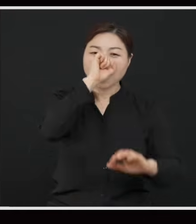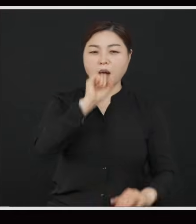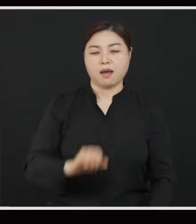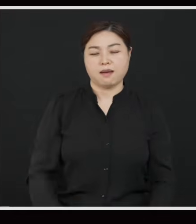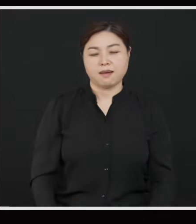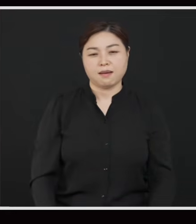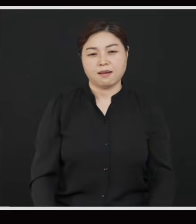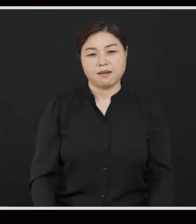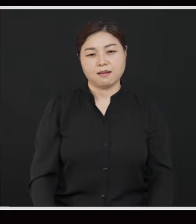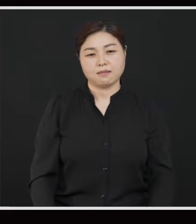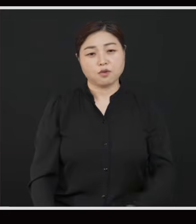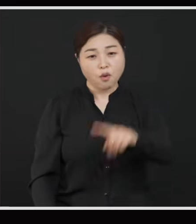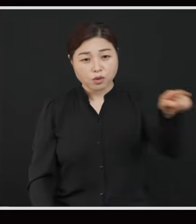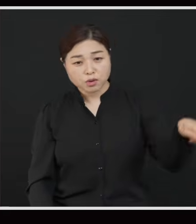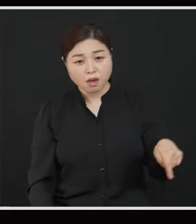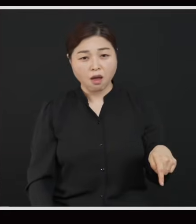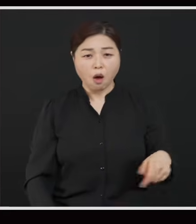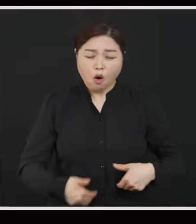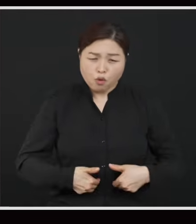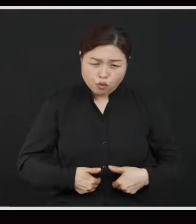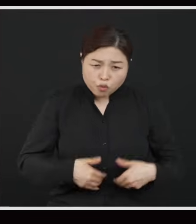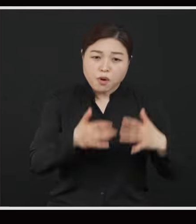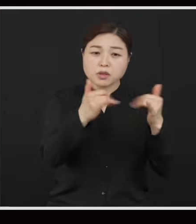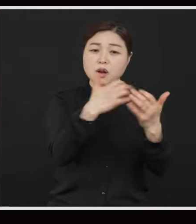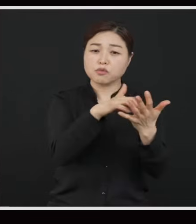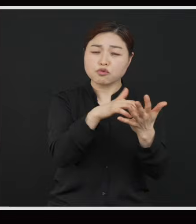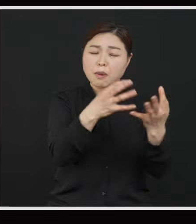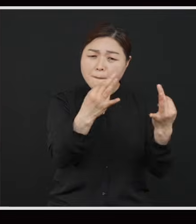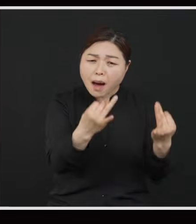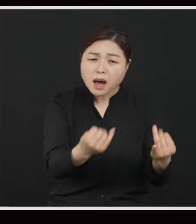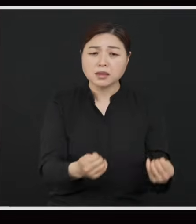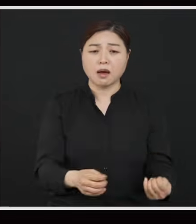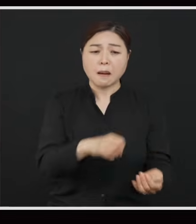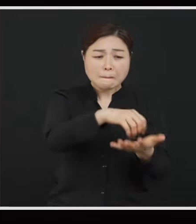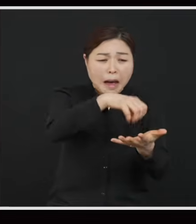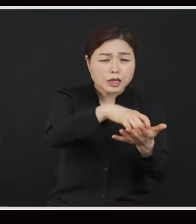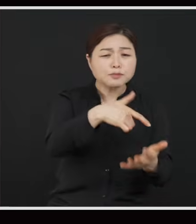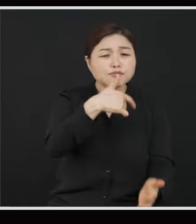좋고, 그런데 거기에 굶주리는 사람이 얼마나 많았으면